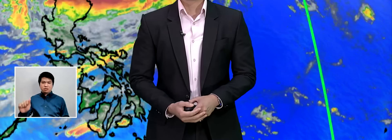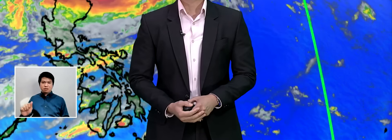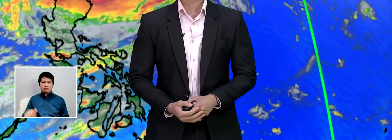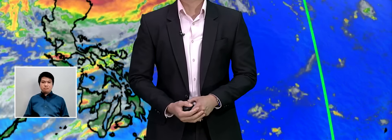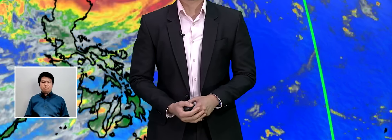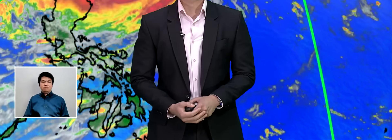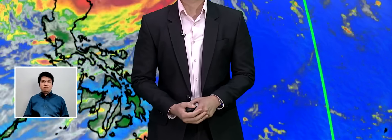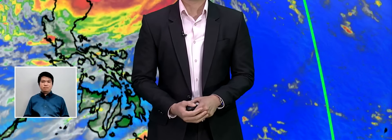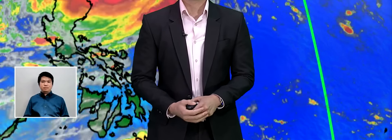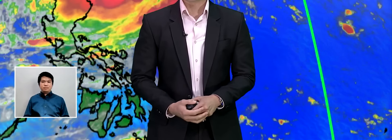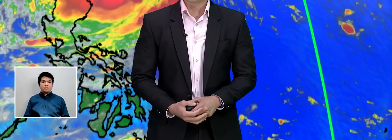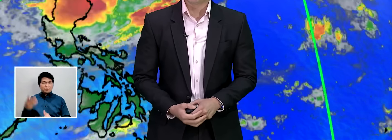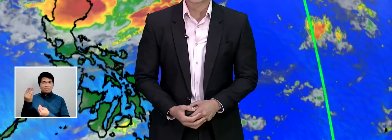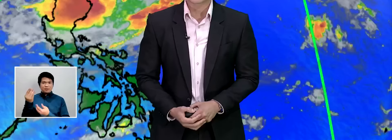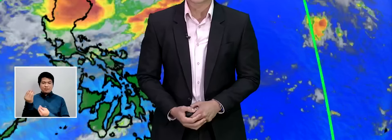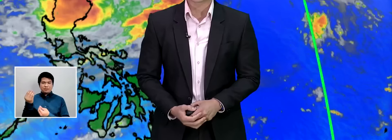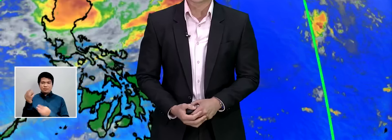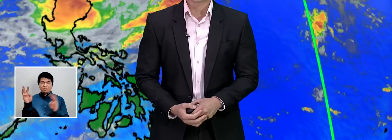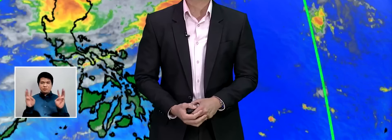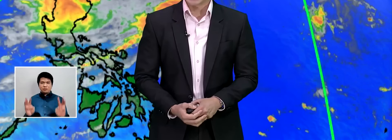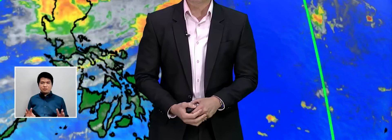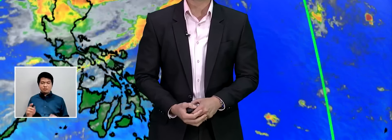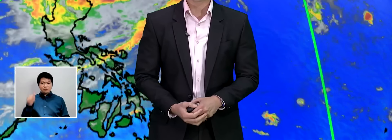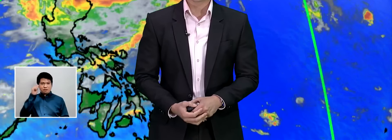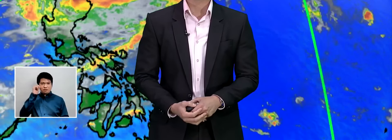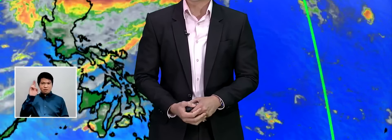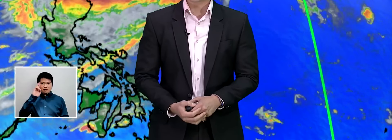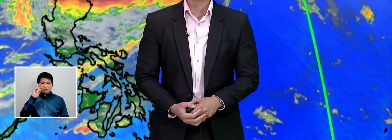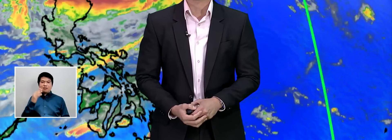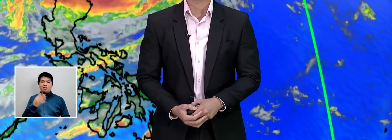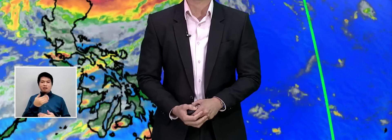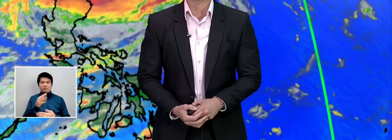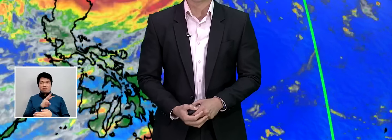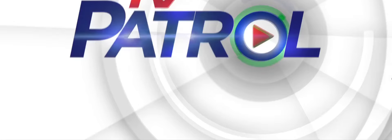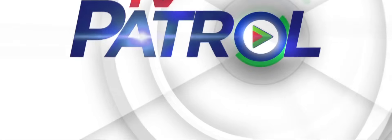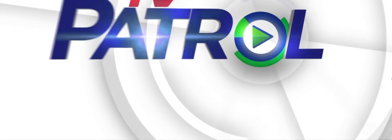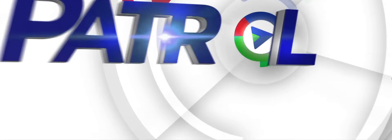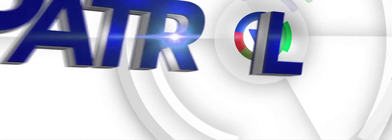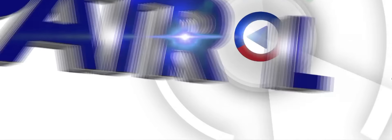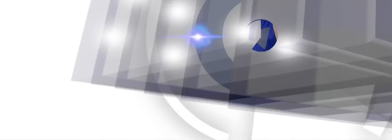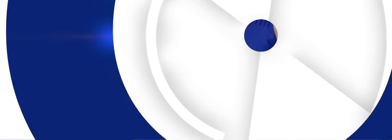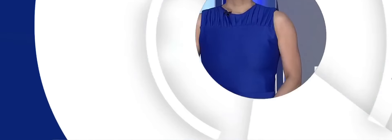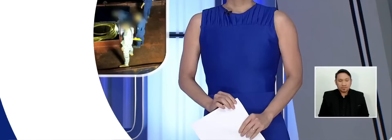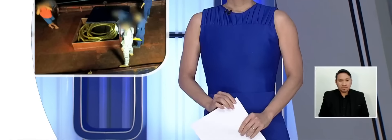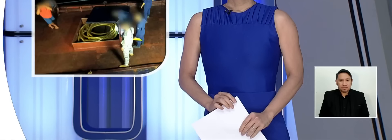At yan ang update sa lagay ng panahon. Ako po si Ariel Rojas. Happy weekend at ingat po!